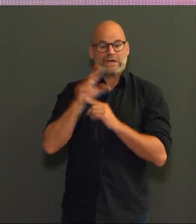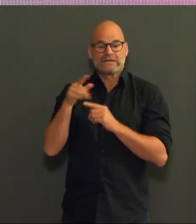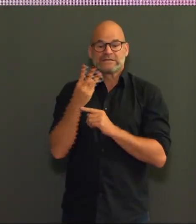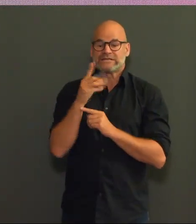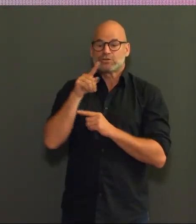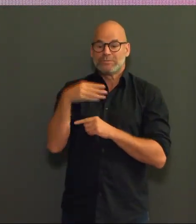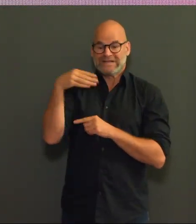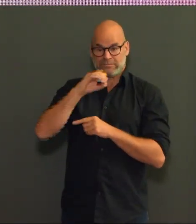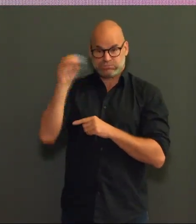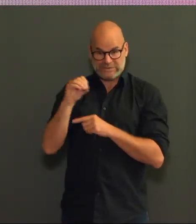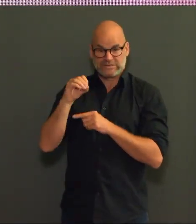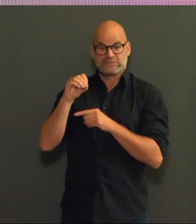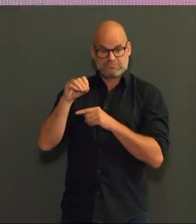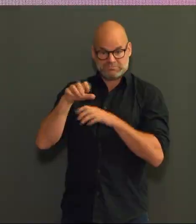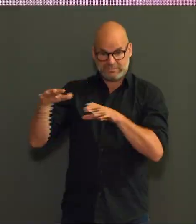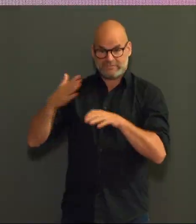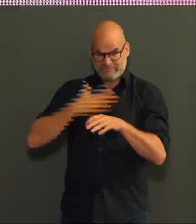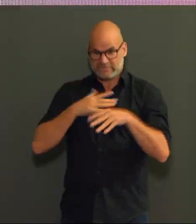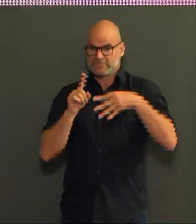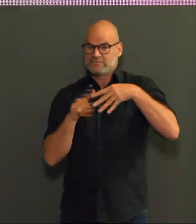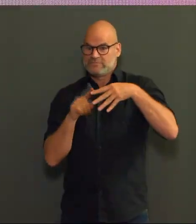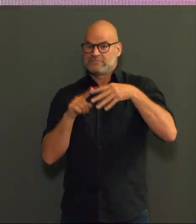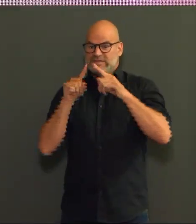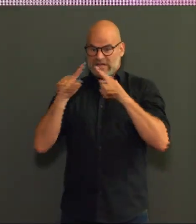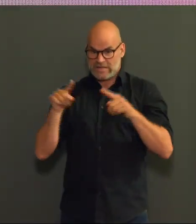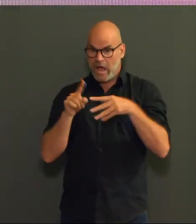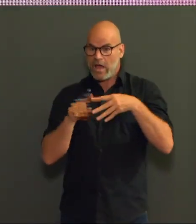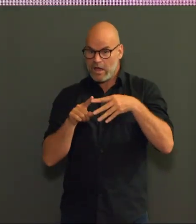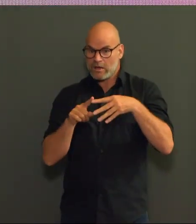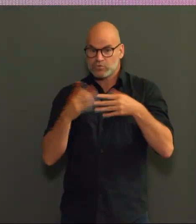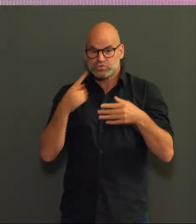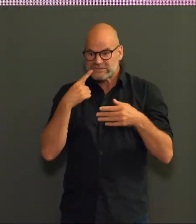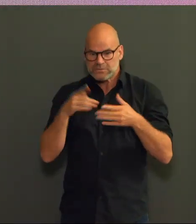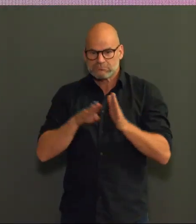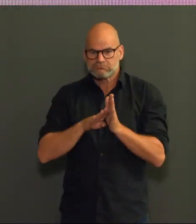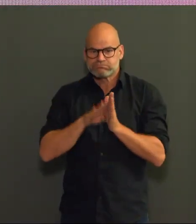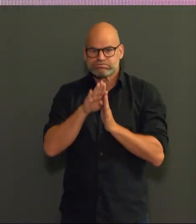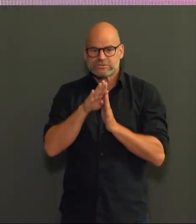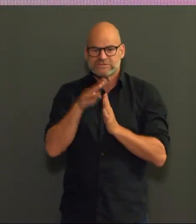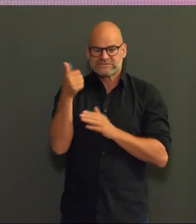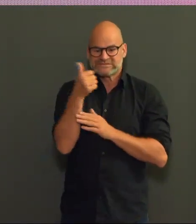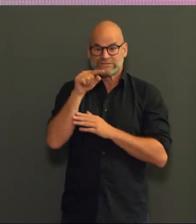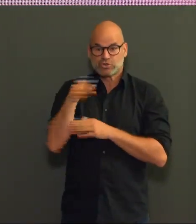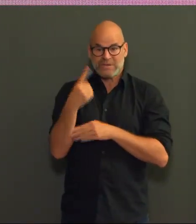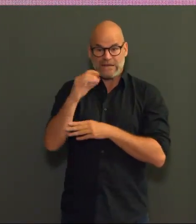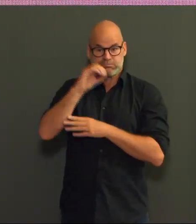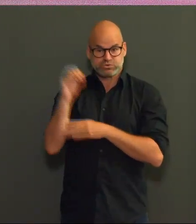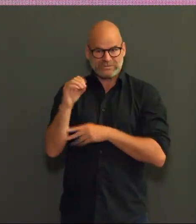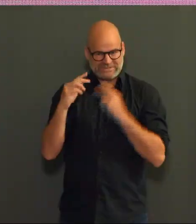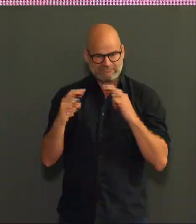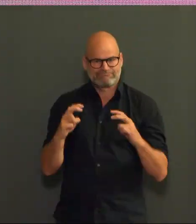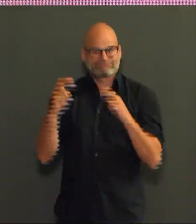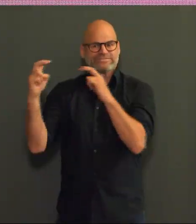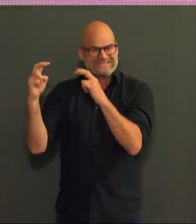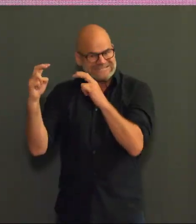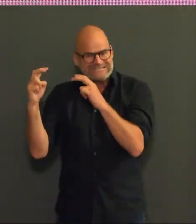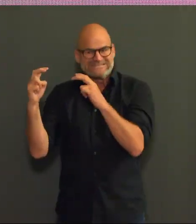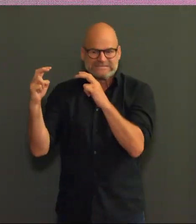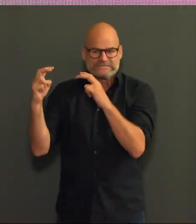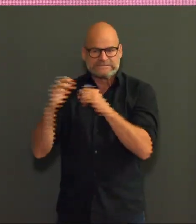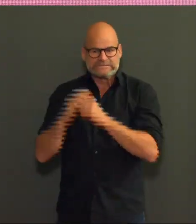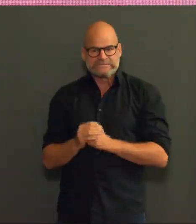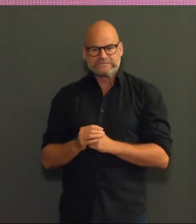de voorbije week is dat gestegen tot 6,1%. Het is mogelijk dat deze variant dominant zal